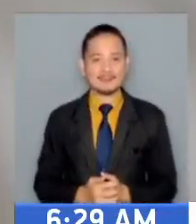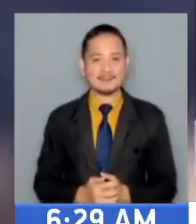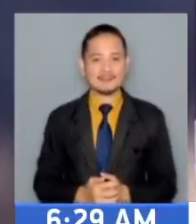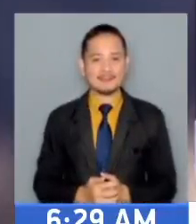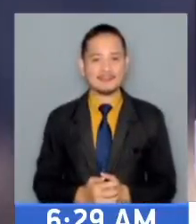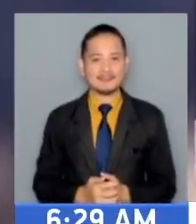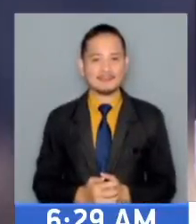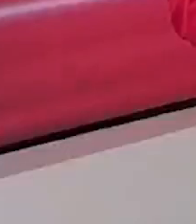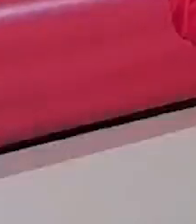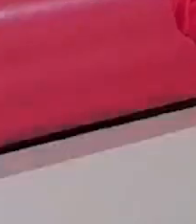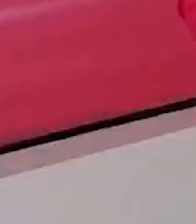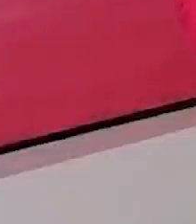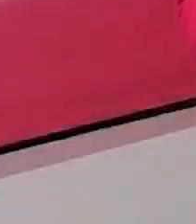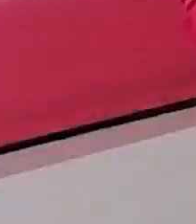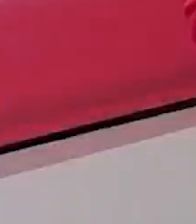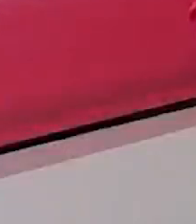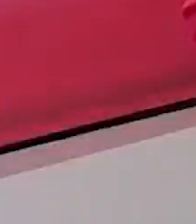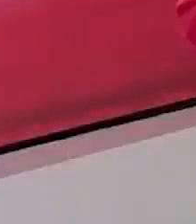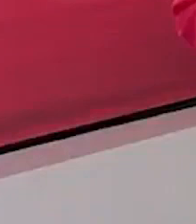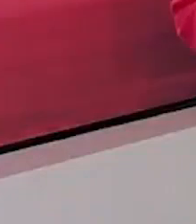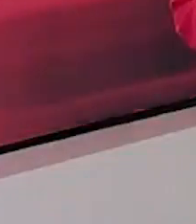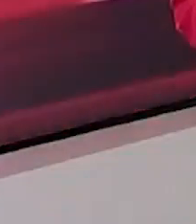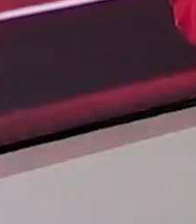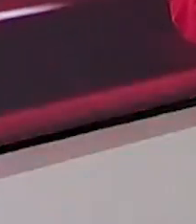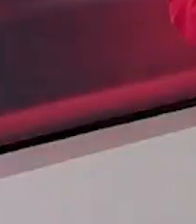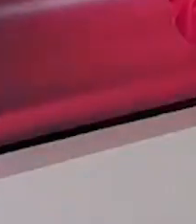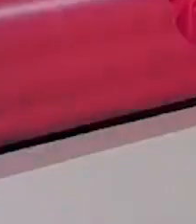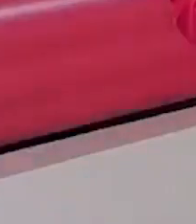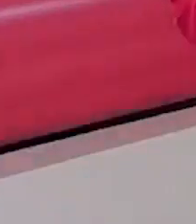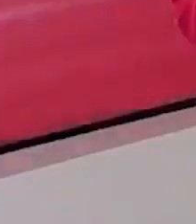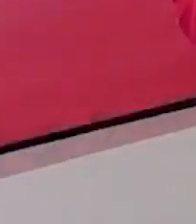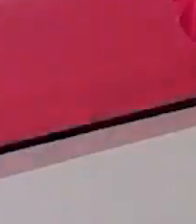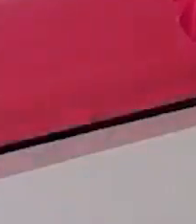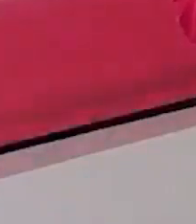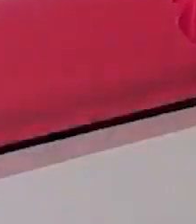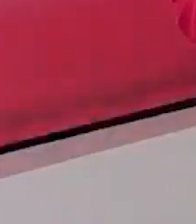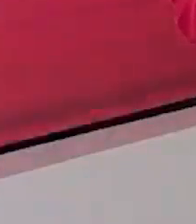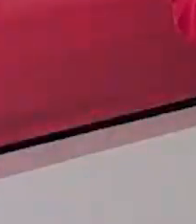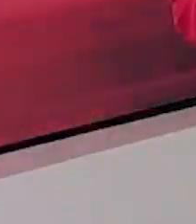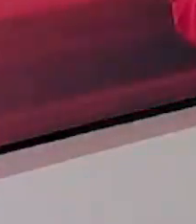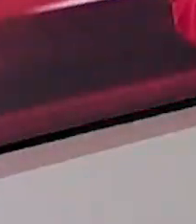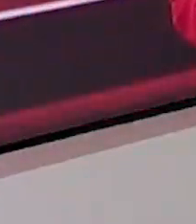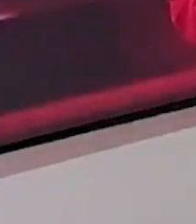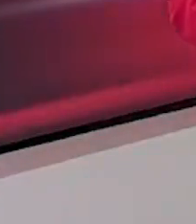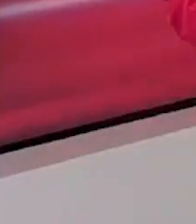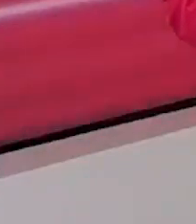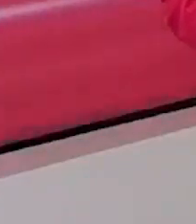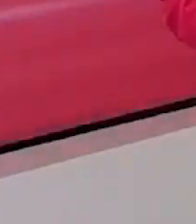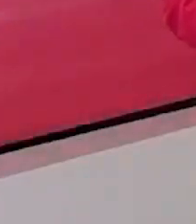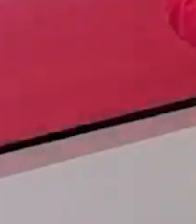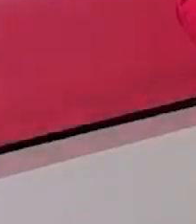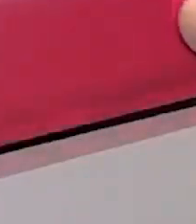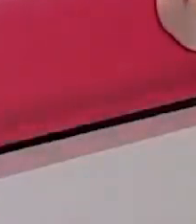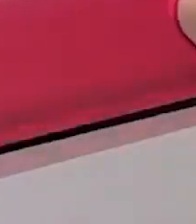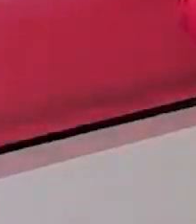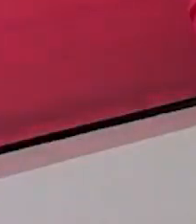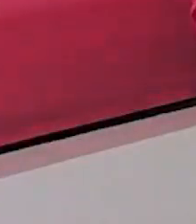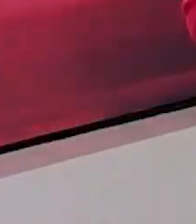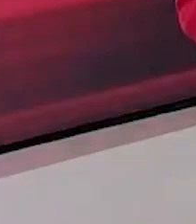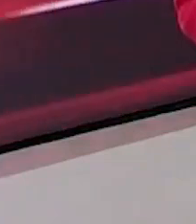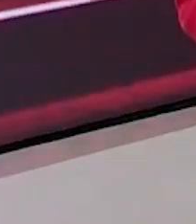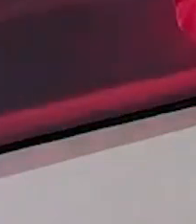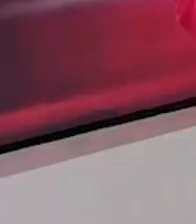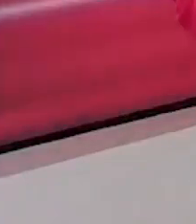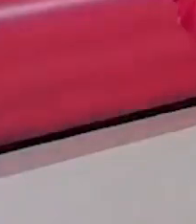Saya. Mga kapuso, para una ka sa mga balita, mag-subscribe sa GMA Integrated News sa YouTube. Sa mga kapuso